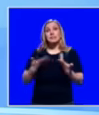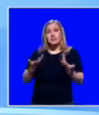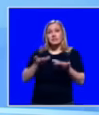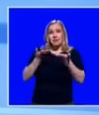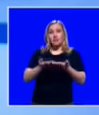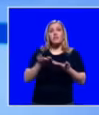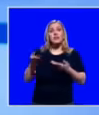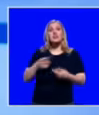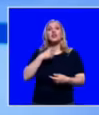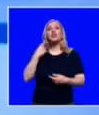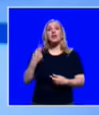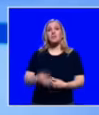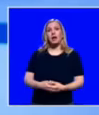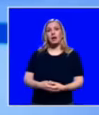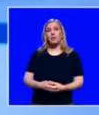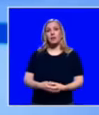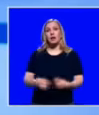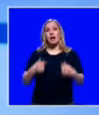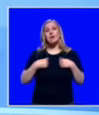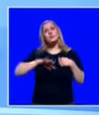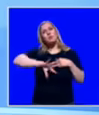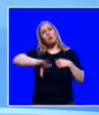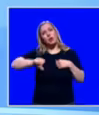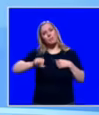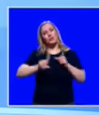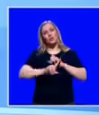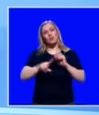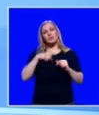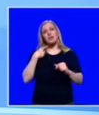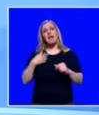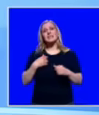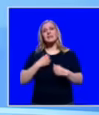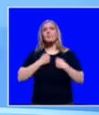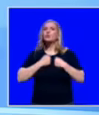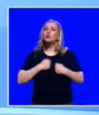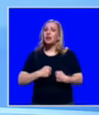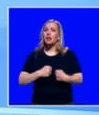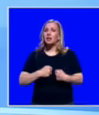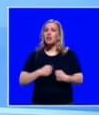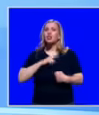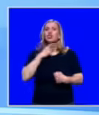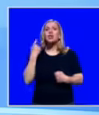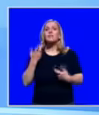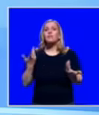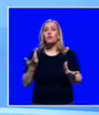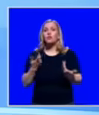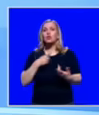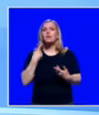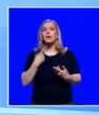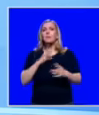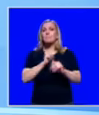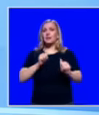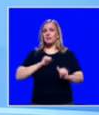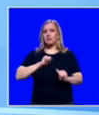интелигентен човек. Значи сте жертва. Аз съм грабен, но не съм жертва. Аз съм пострадал. Какво значи жертва? Жертва значи някой, който е